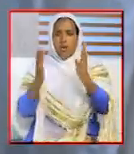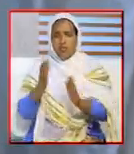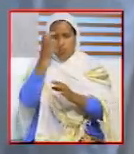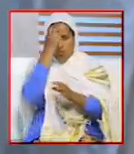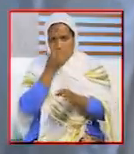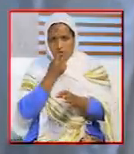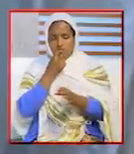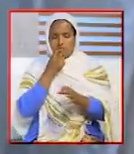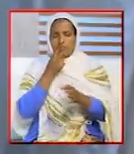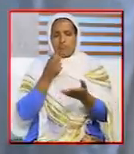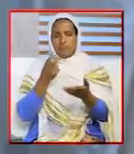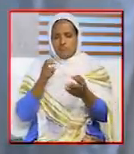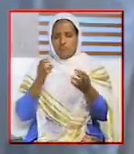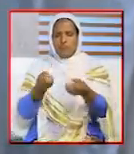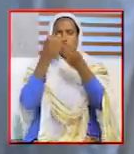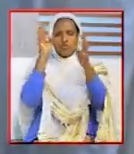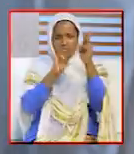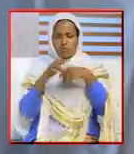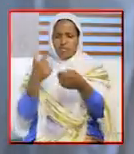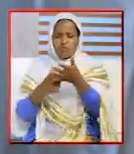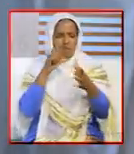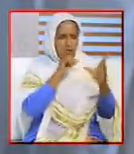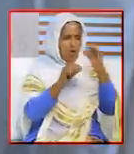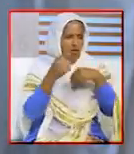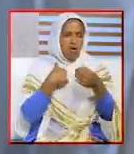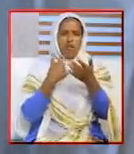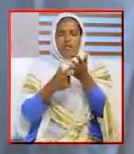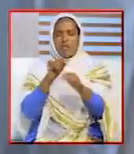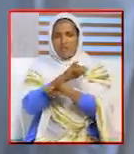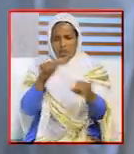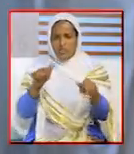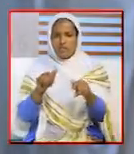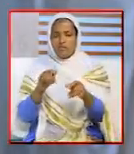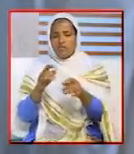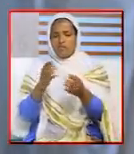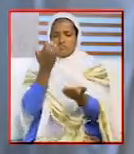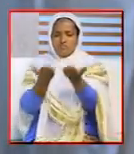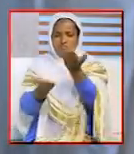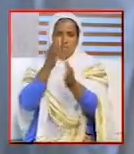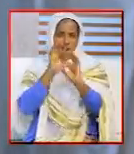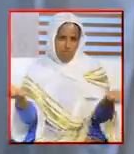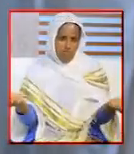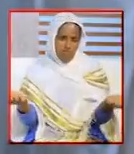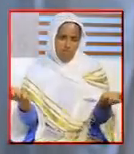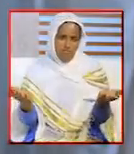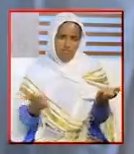በተለይ የሚቸግረን አብዛኛው እናቶች በዚህ እንታማለን፣ ይሄንን አለማመጣጠን ነው።